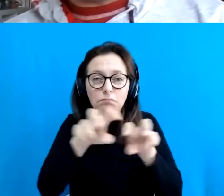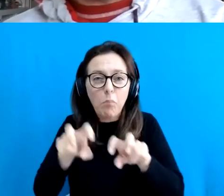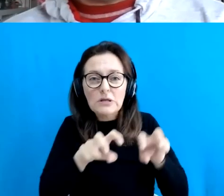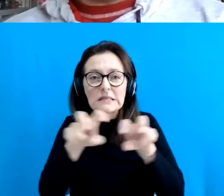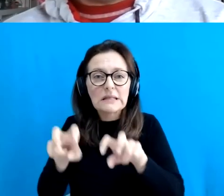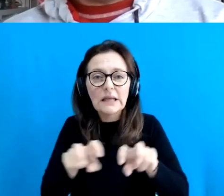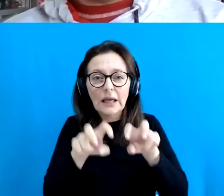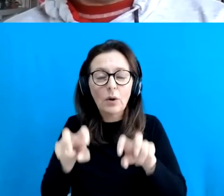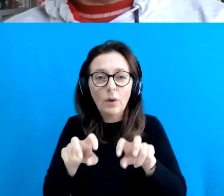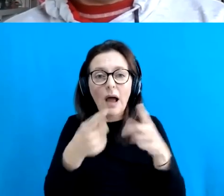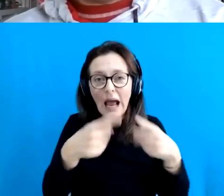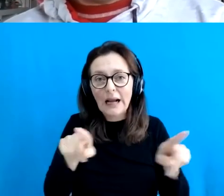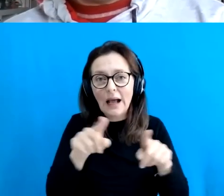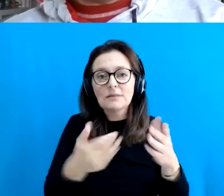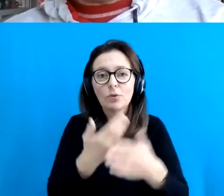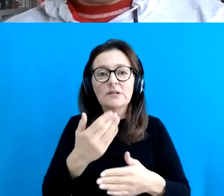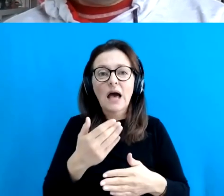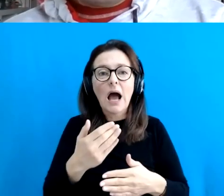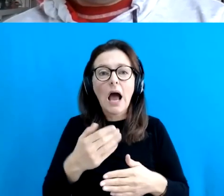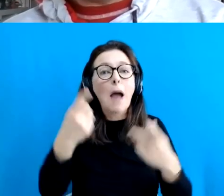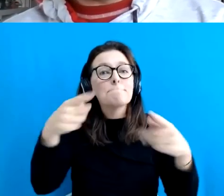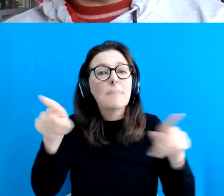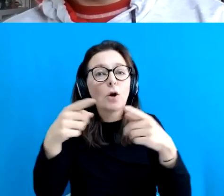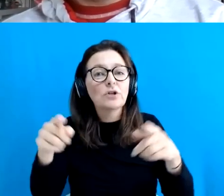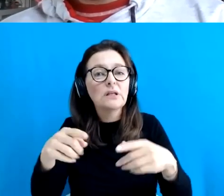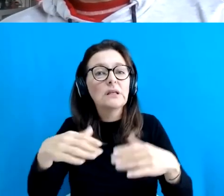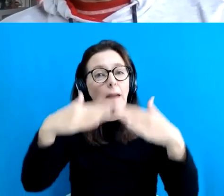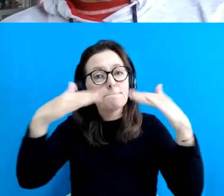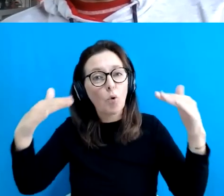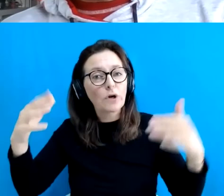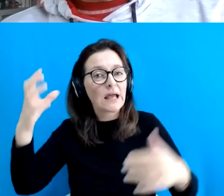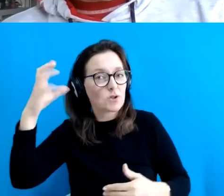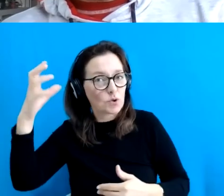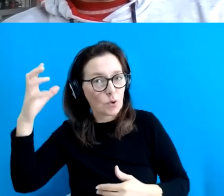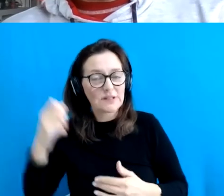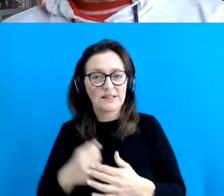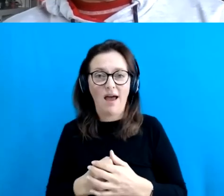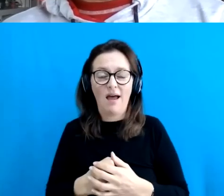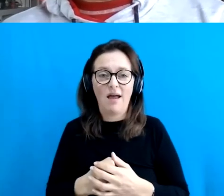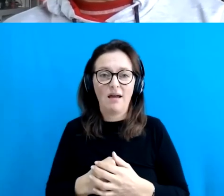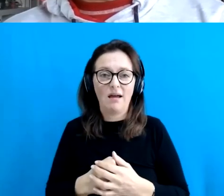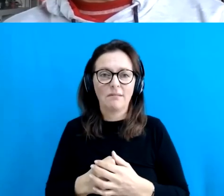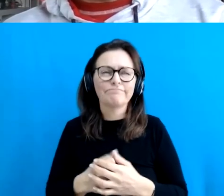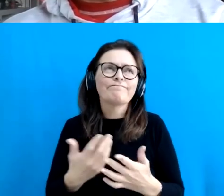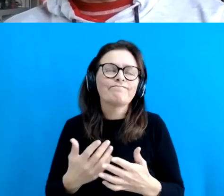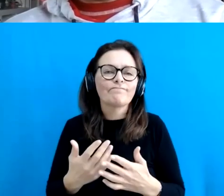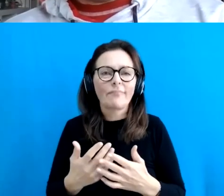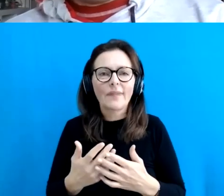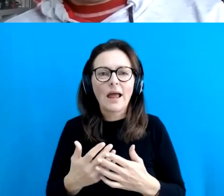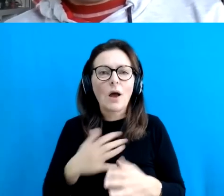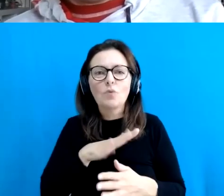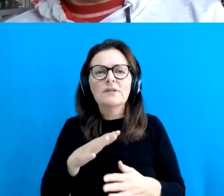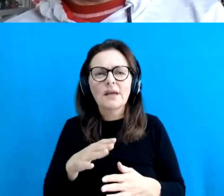Sonca, slovensko popevko in tudi zdaj ostalo še nekaj za naprej. Tako da, ko bi rekel, vse je bilo